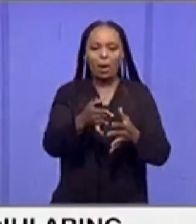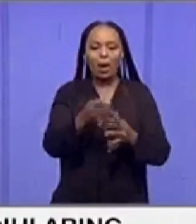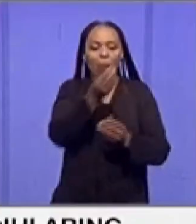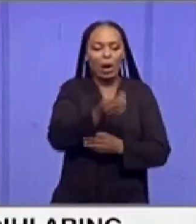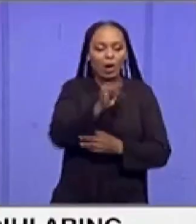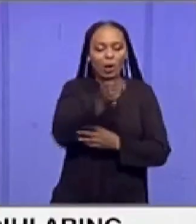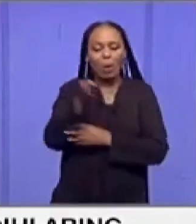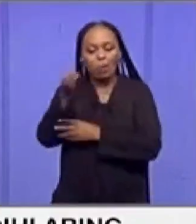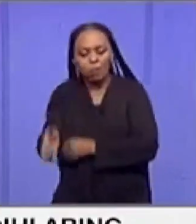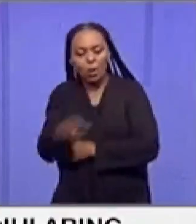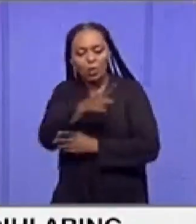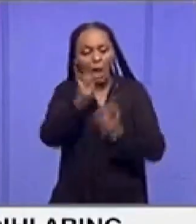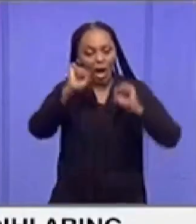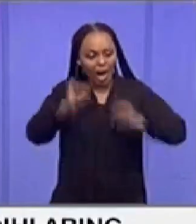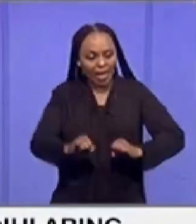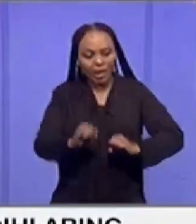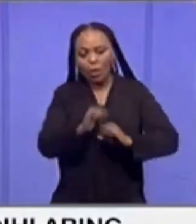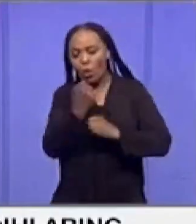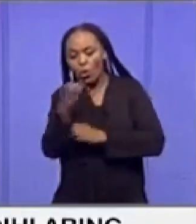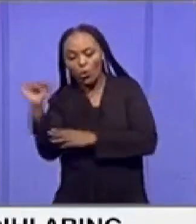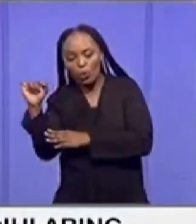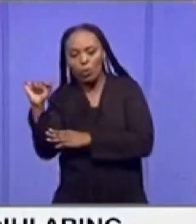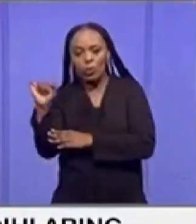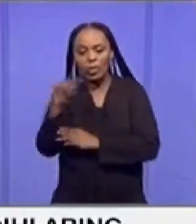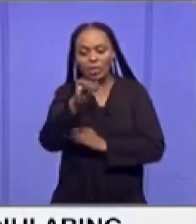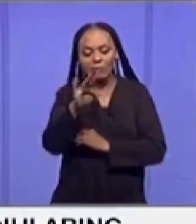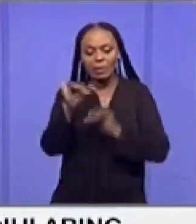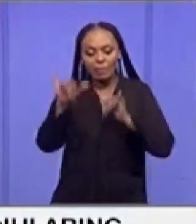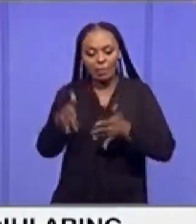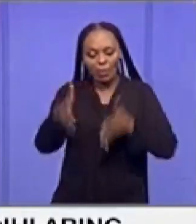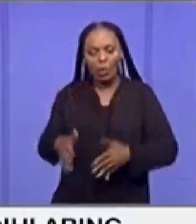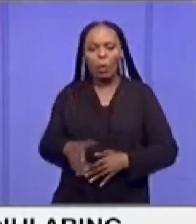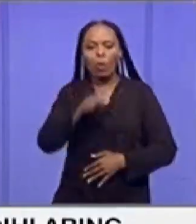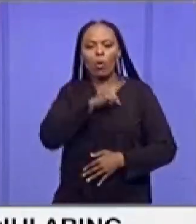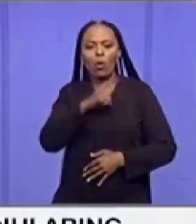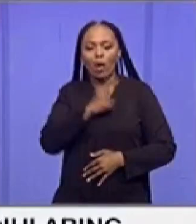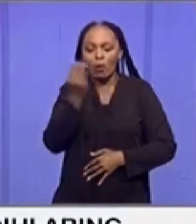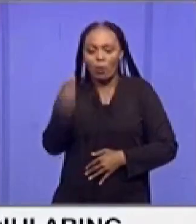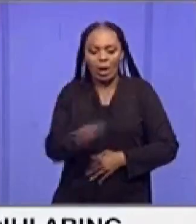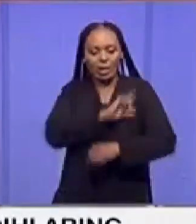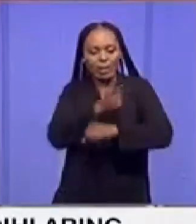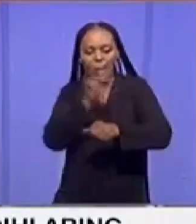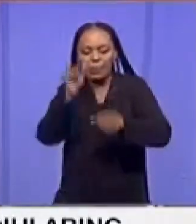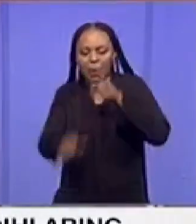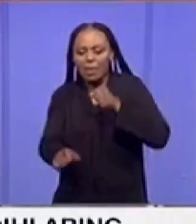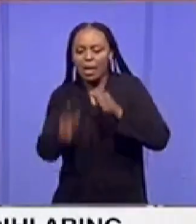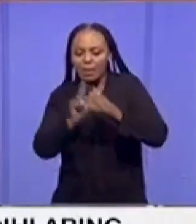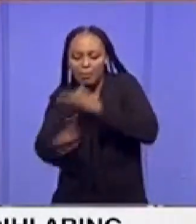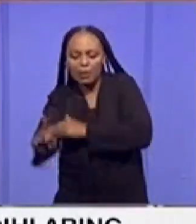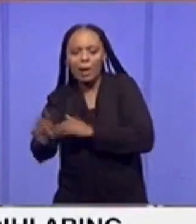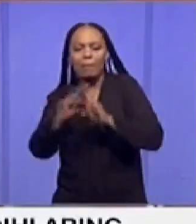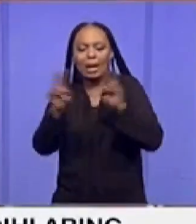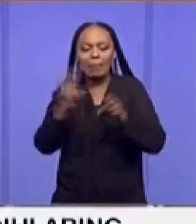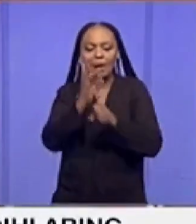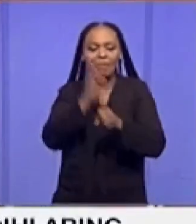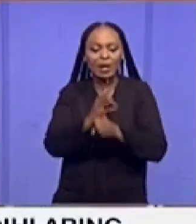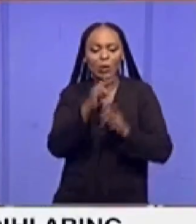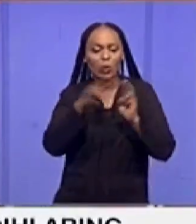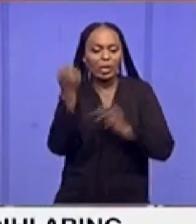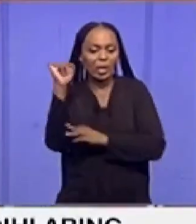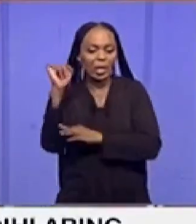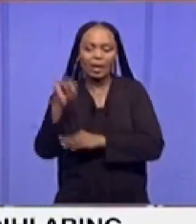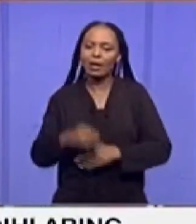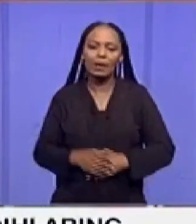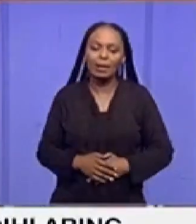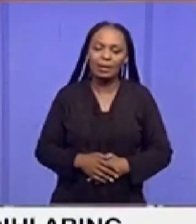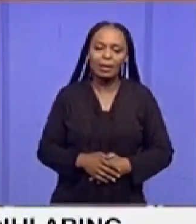na le reng le a dumela ga kene ka phale dumela gobane ha ona ngwana ka kena mo phathong batswadi ba hae ba sa dumela. Ge moswa yo wa grade 9 a sa emetse